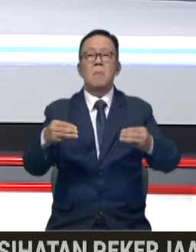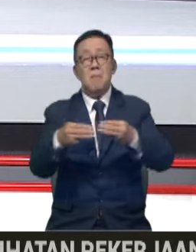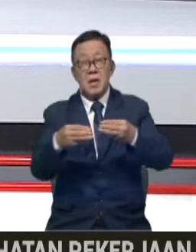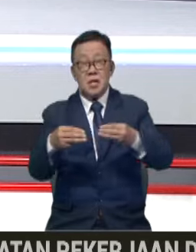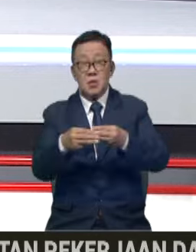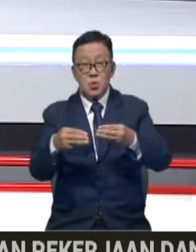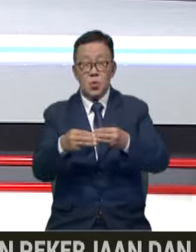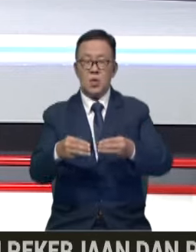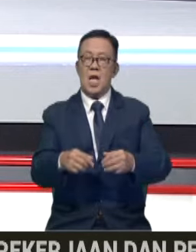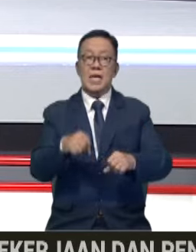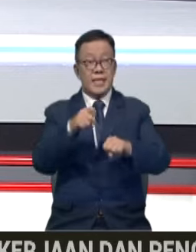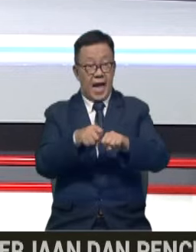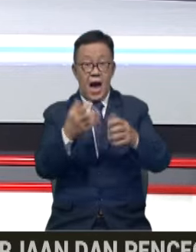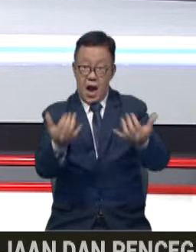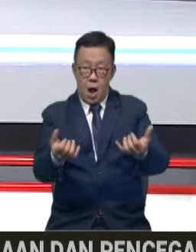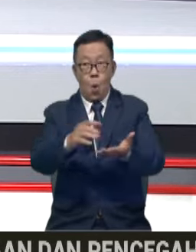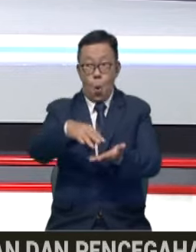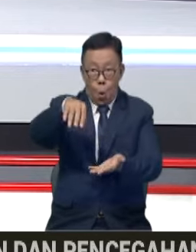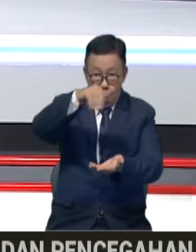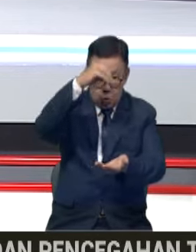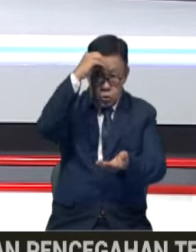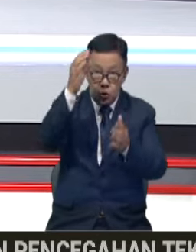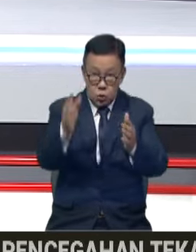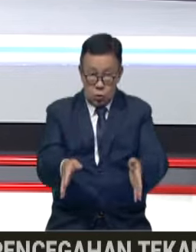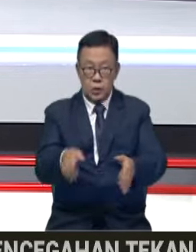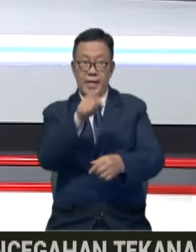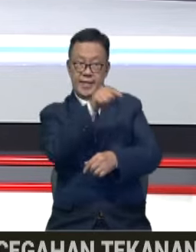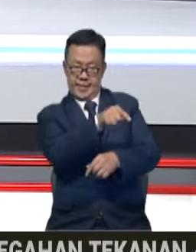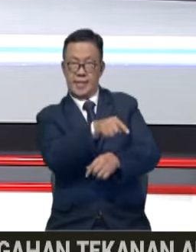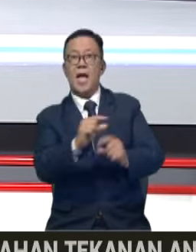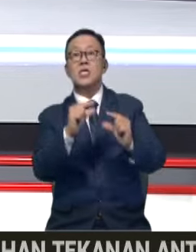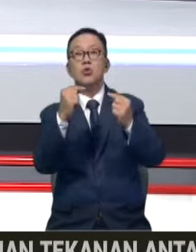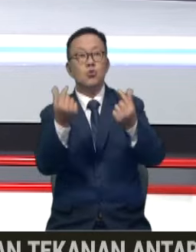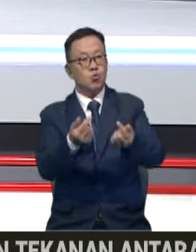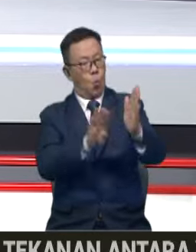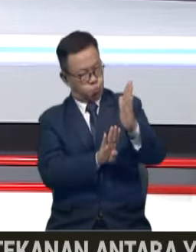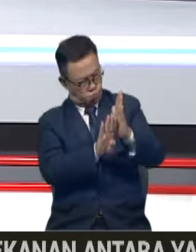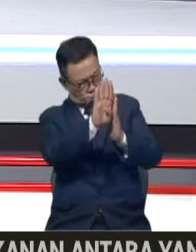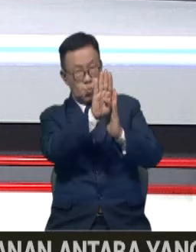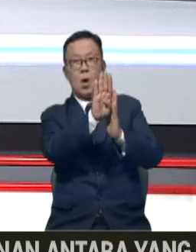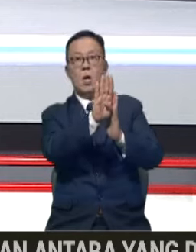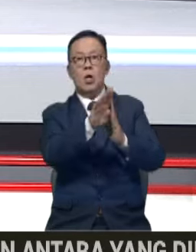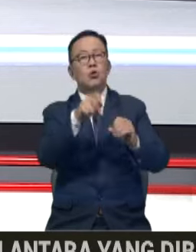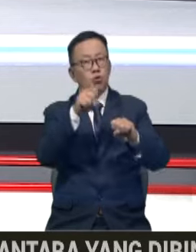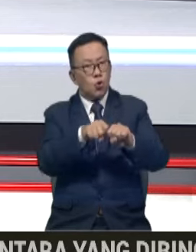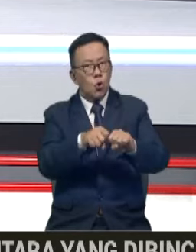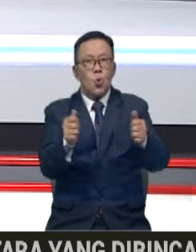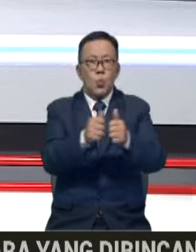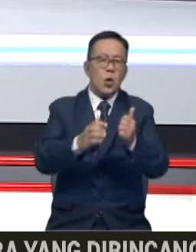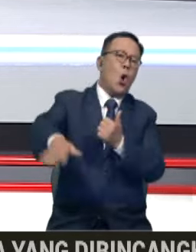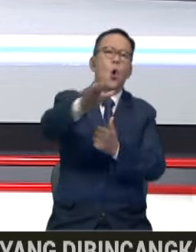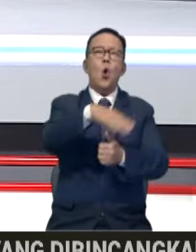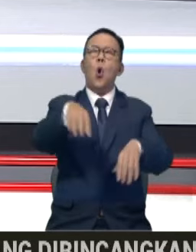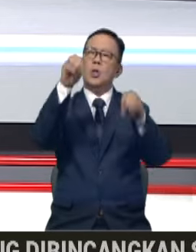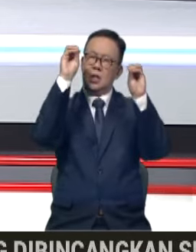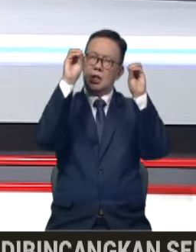kemajuan. Justru, permintaan pelajar yang mahir dalam bidang STEAM juga semakin meningkat. Dengan melengkapkan pelajar berkemahiran